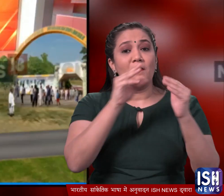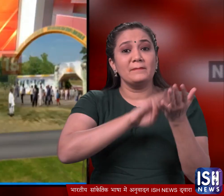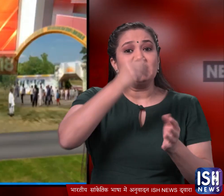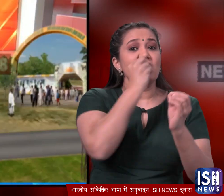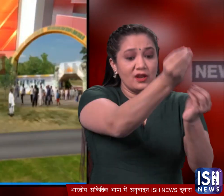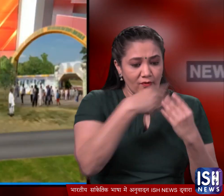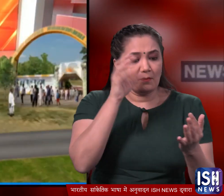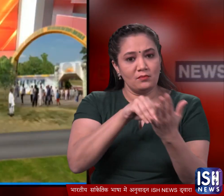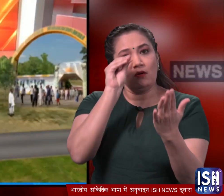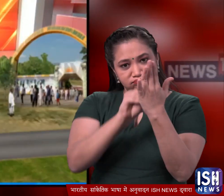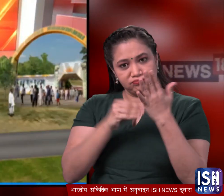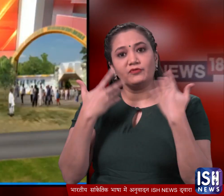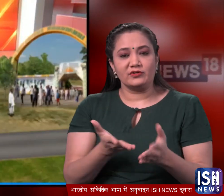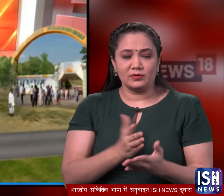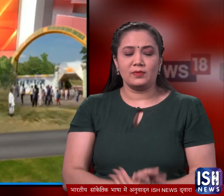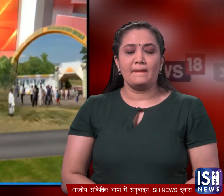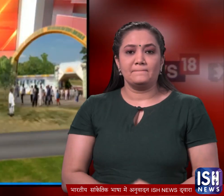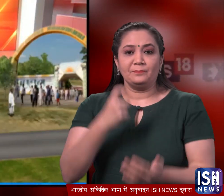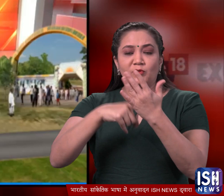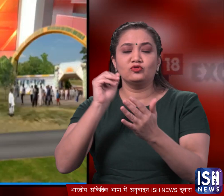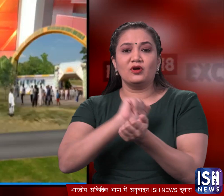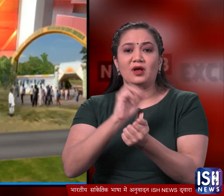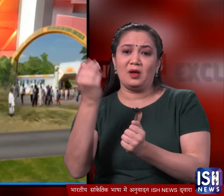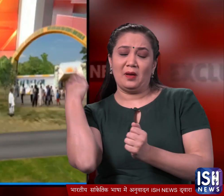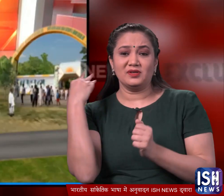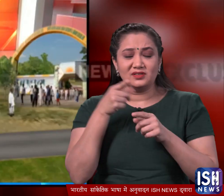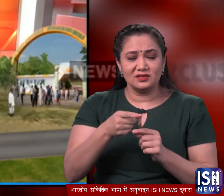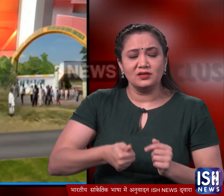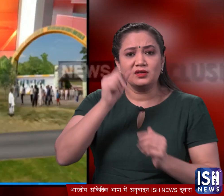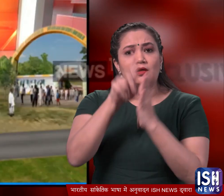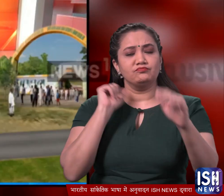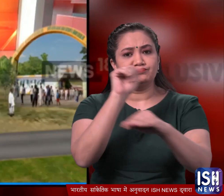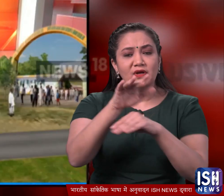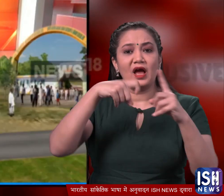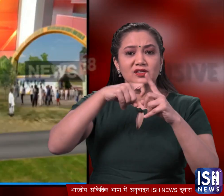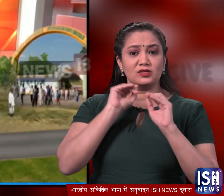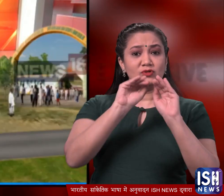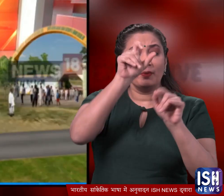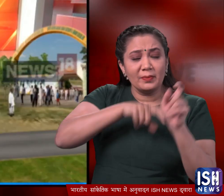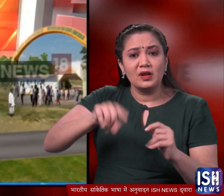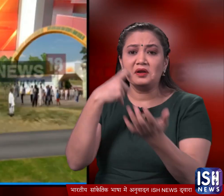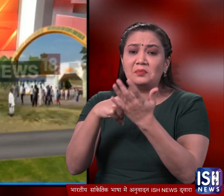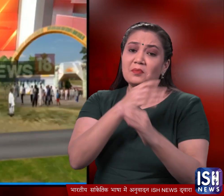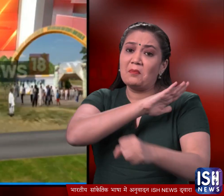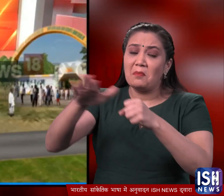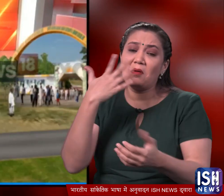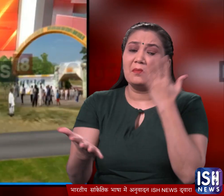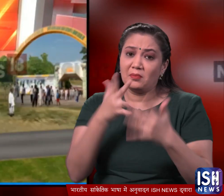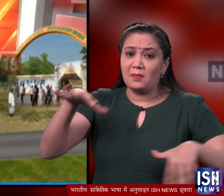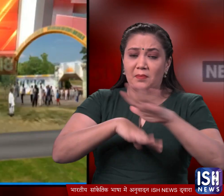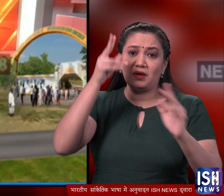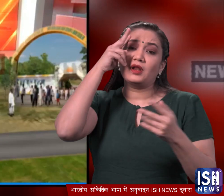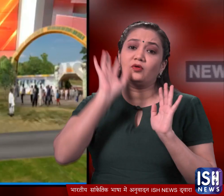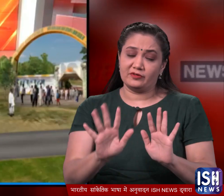गृह मंत्रालय से मिले इनपुट का जिक्र किया था। साथ ही रोहतक रेंज के कमिश्नर को चिट्ठी लिखकर उन्होंने खालिस्तान समर्थकों से राम रहीम की जान